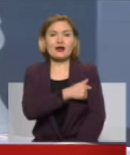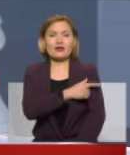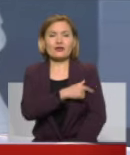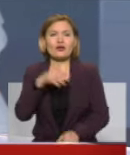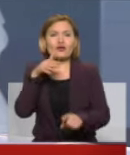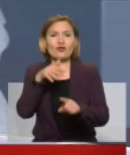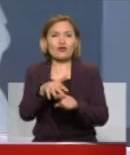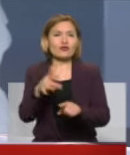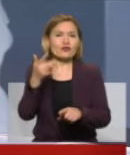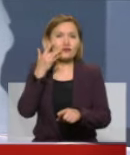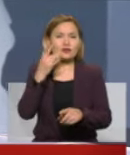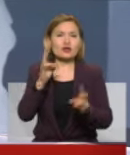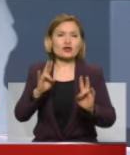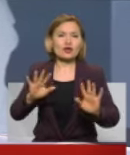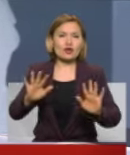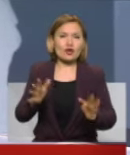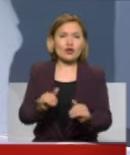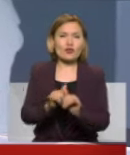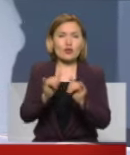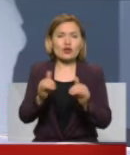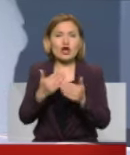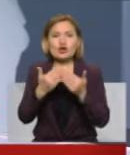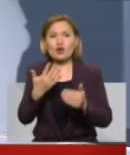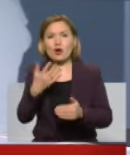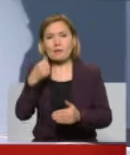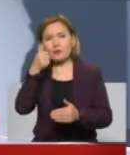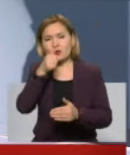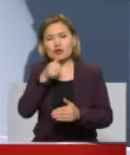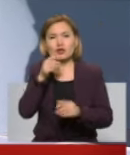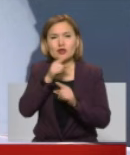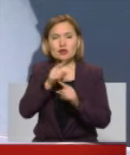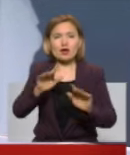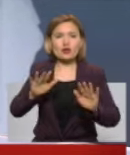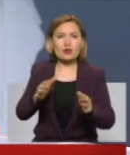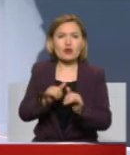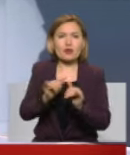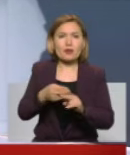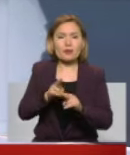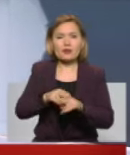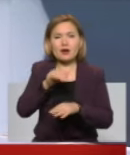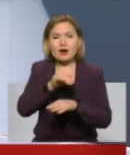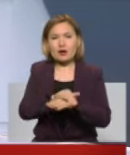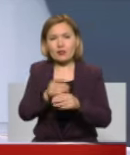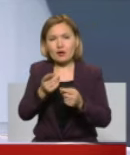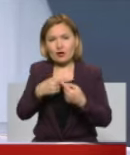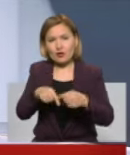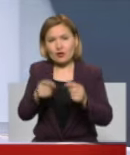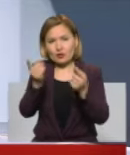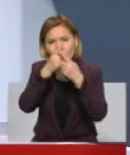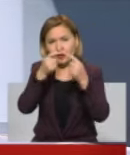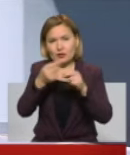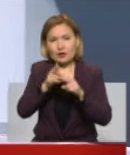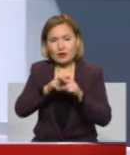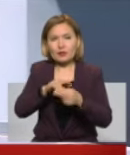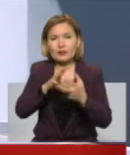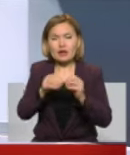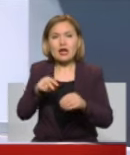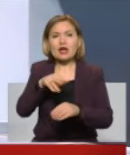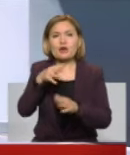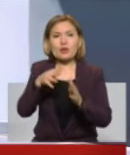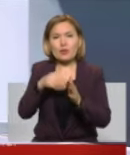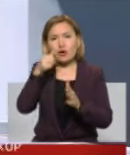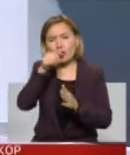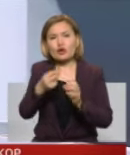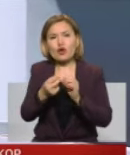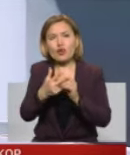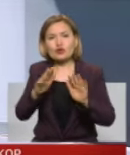Дәрігерлерге қатысты осындай келеңсіз жайттар соңғы 5 жылда жиі тіркеліп жатыр. Кейбір ақпарат агенттіктері таратқан мәліметке сүйенсек, 2019